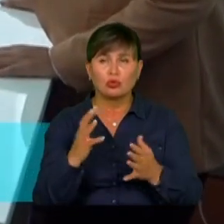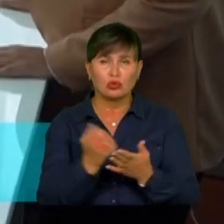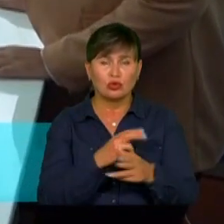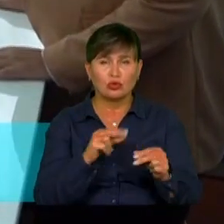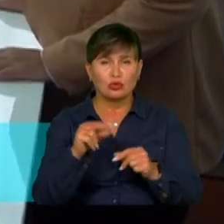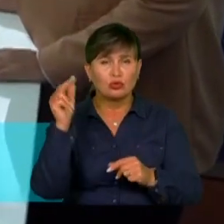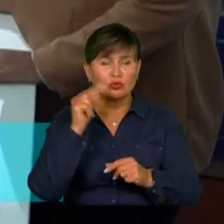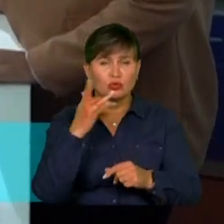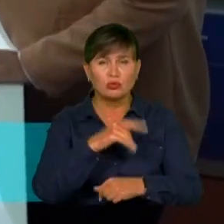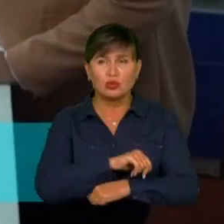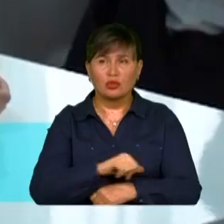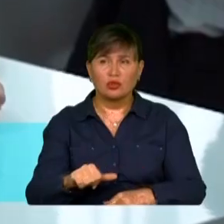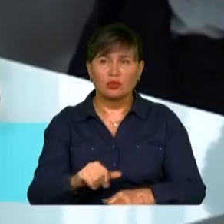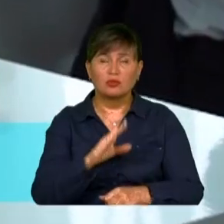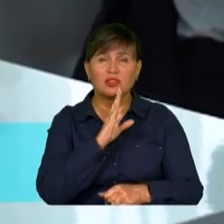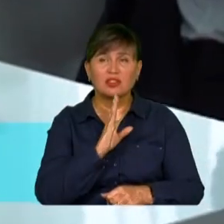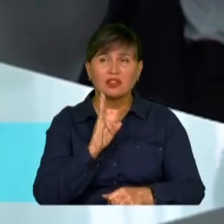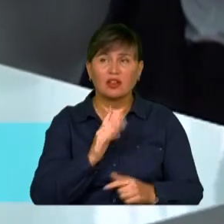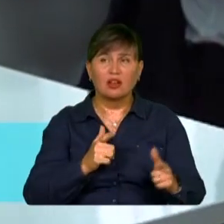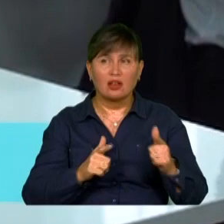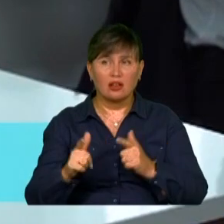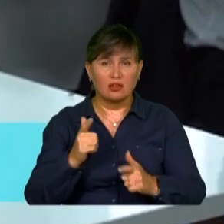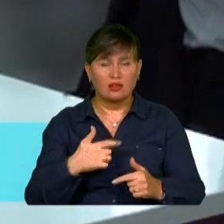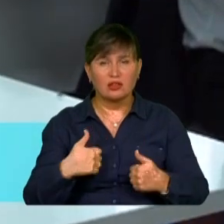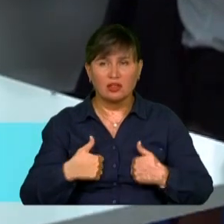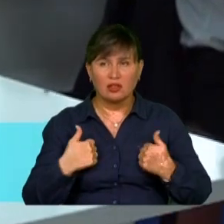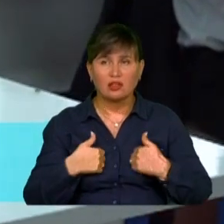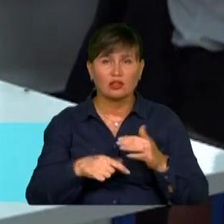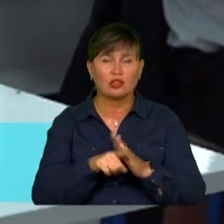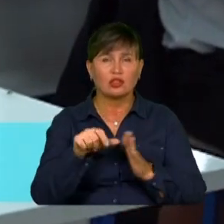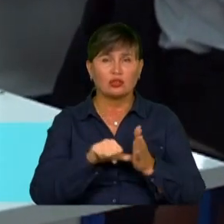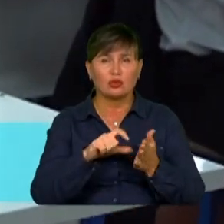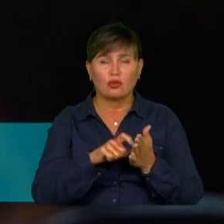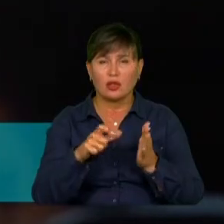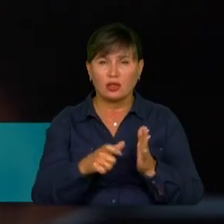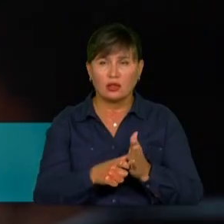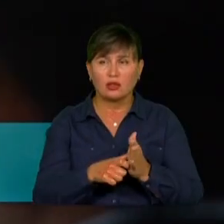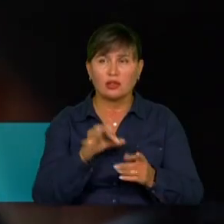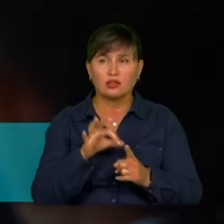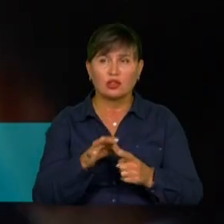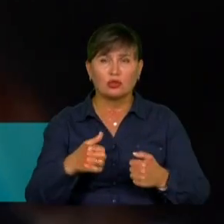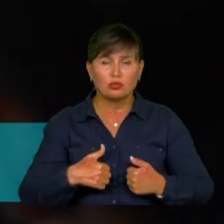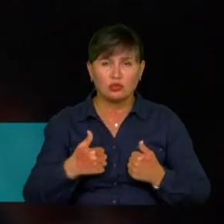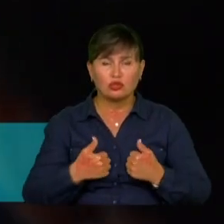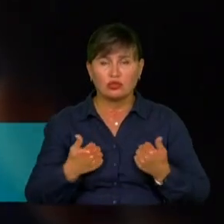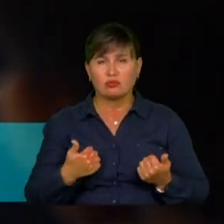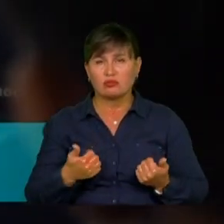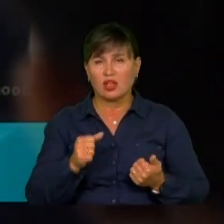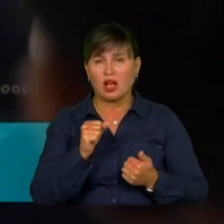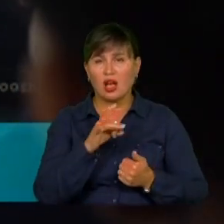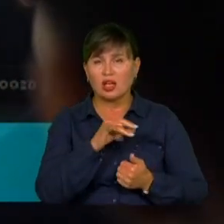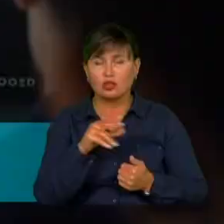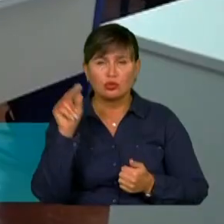за рубежом Шапагат Сельхан готовилась основательно. Начиная с 6 класса, целеустремленная жительница города Арысь